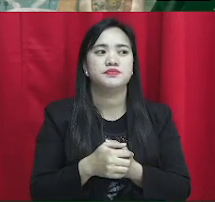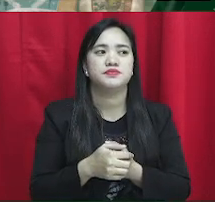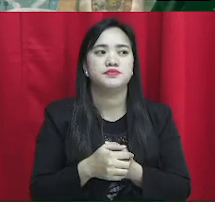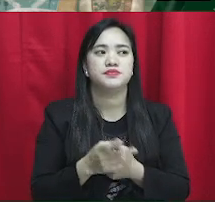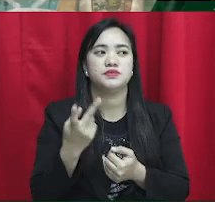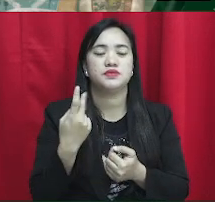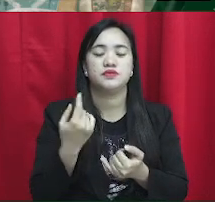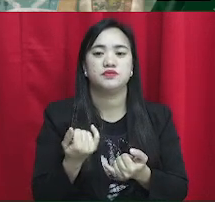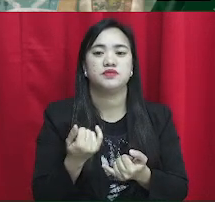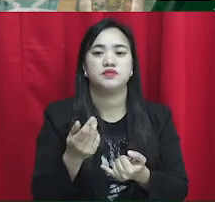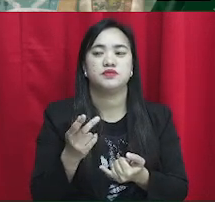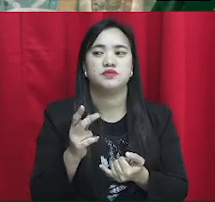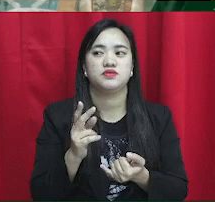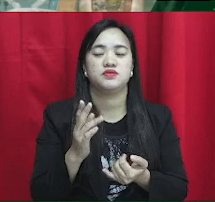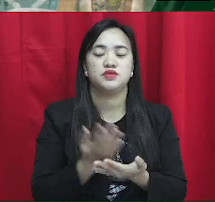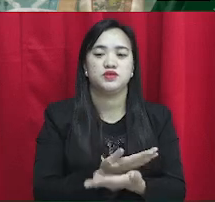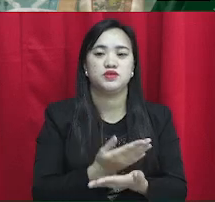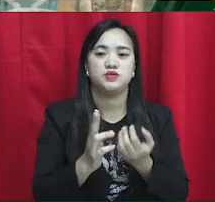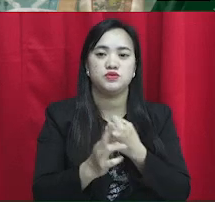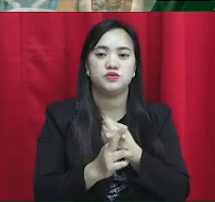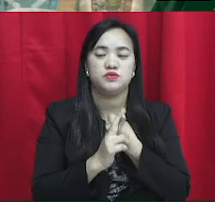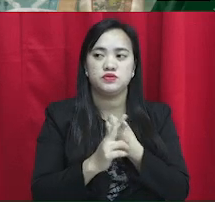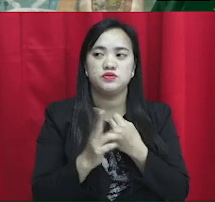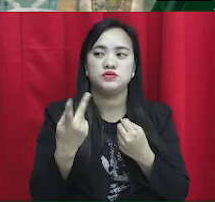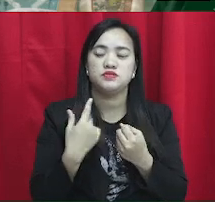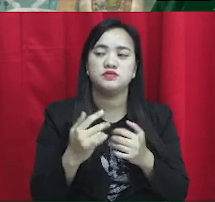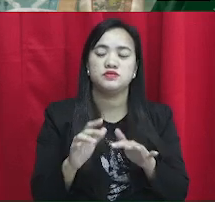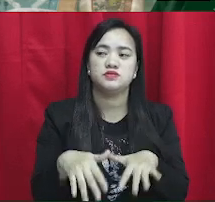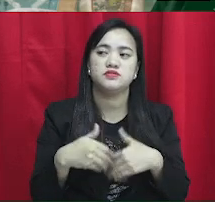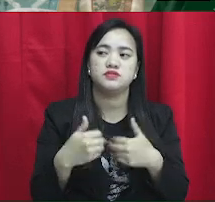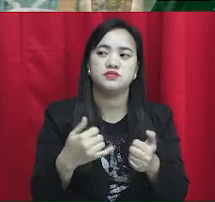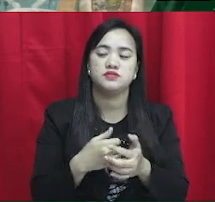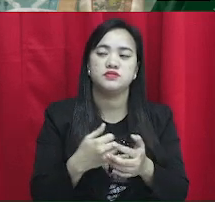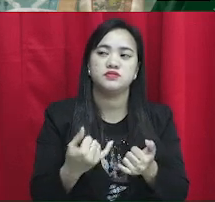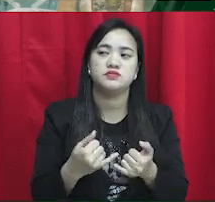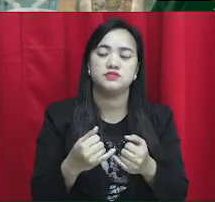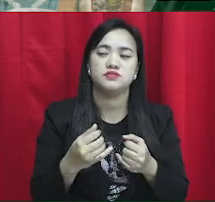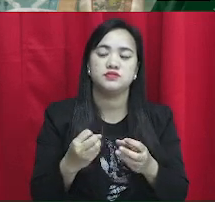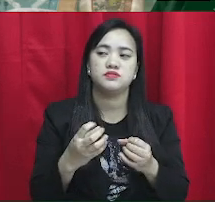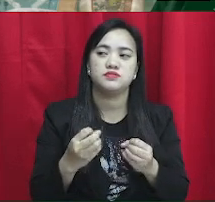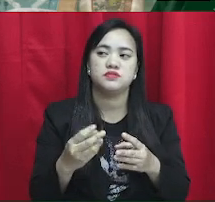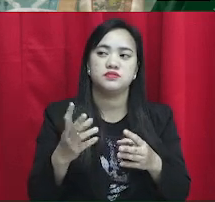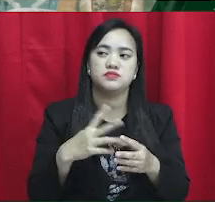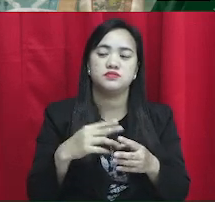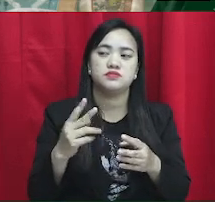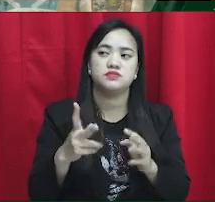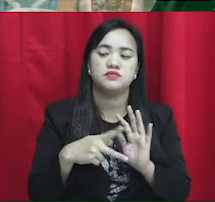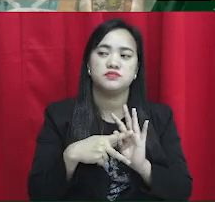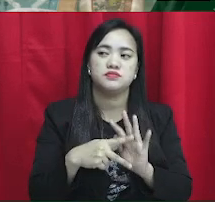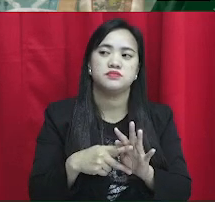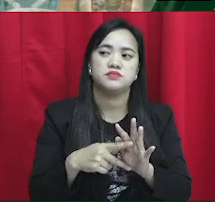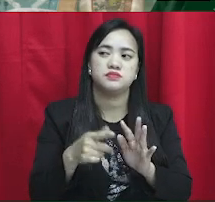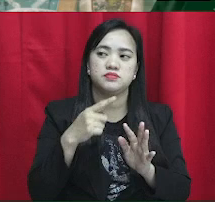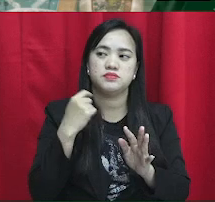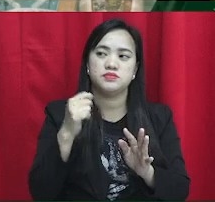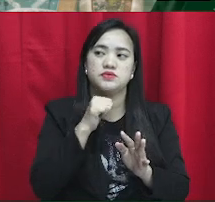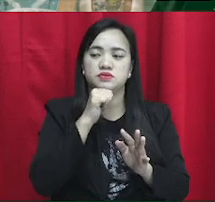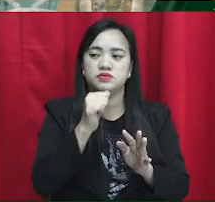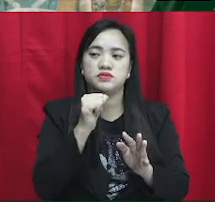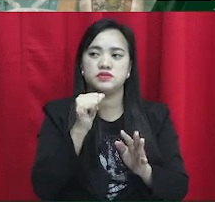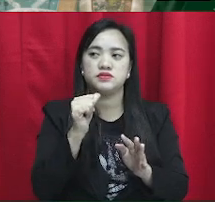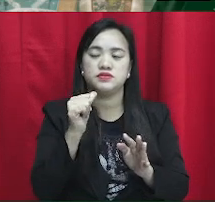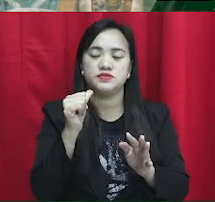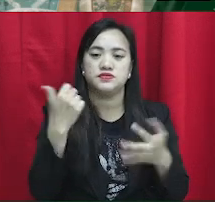requirements pa rin. Opo. Alam niyo po, sa dami daw po nung nilang magpe-present, dinivide na lang sila kasi hindi sila